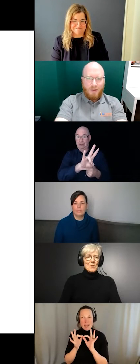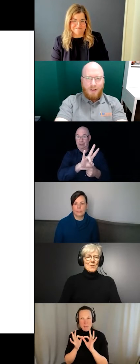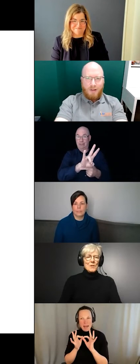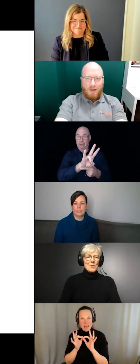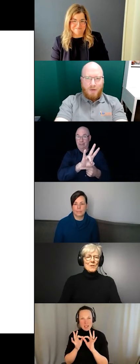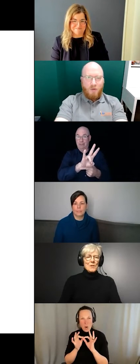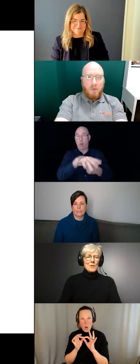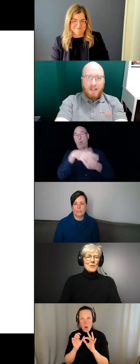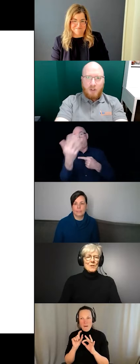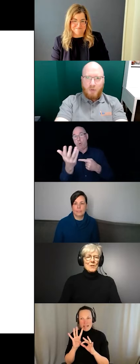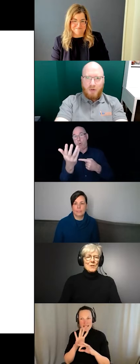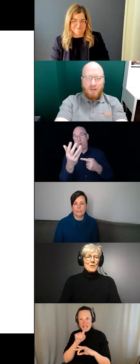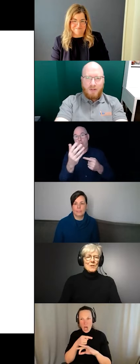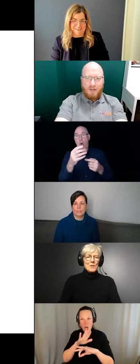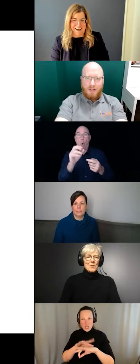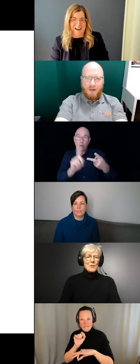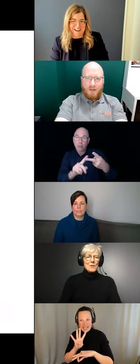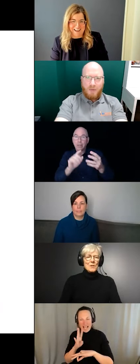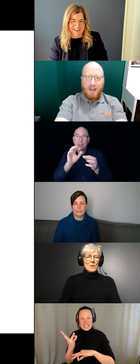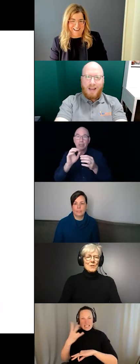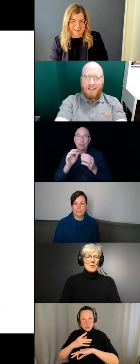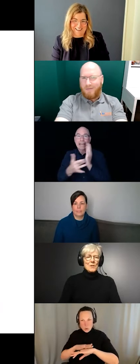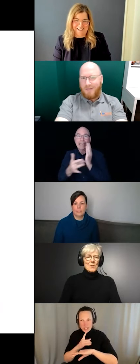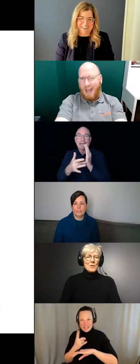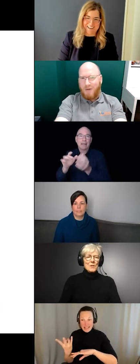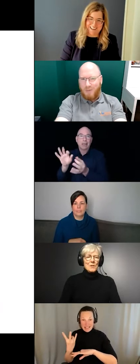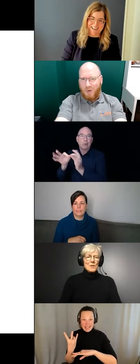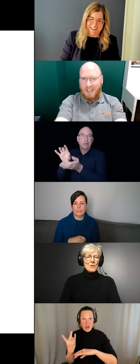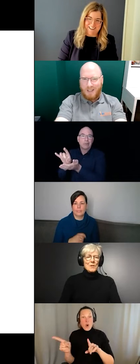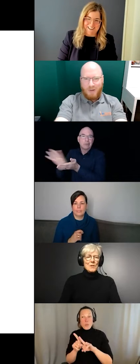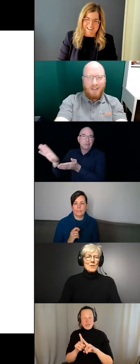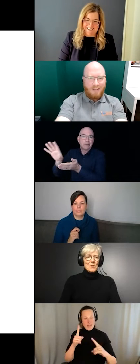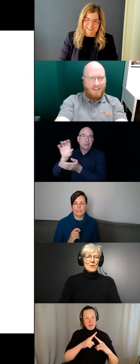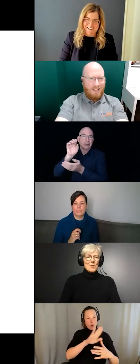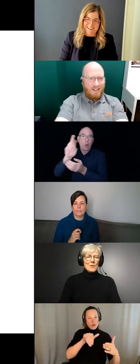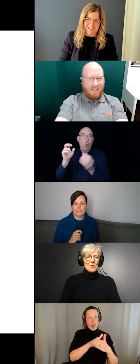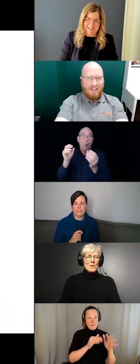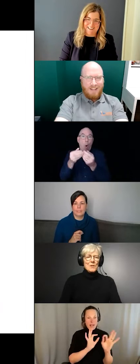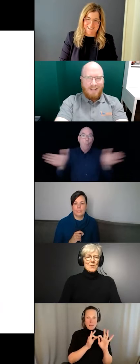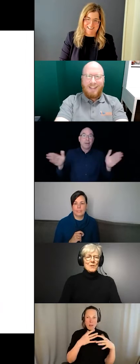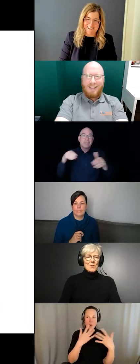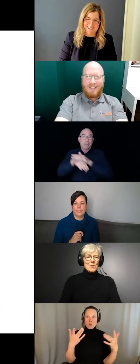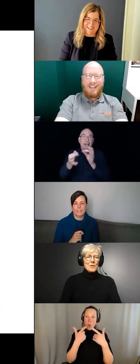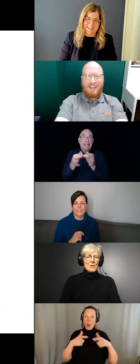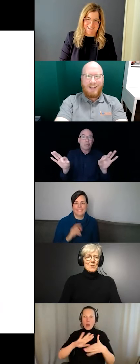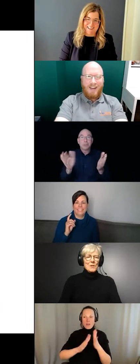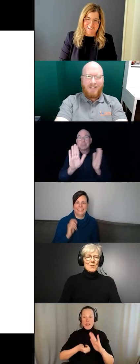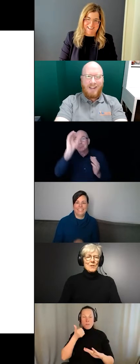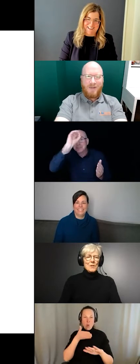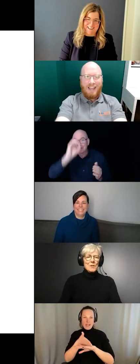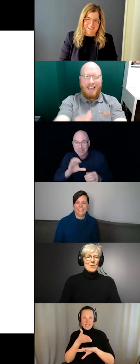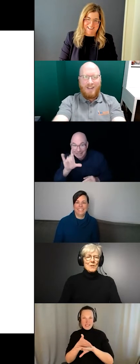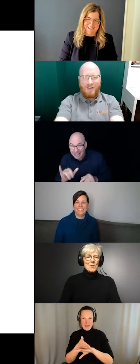sur l'interprétation 24 heures sur 7 et la technologie pour remplacer les interprètes ou de